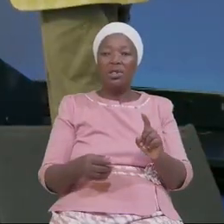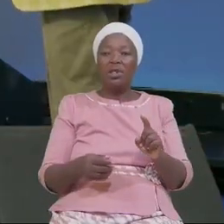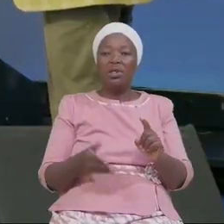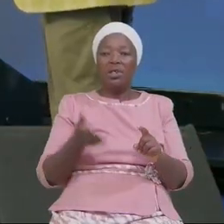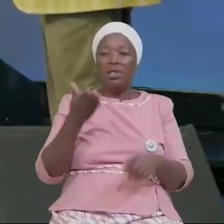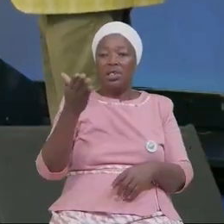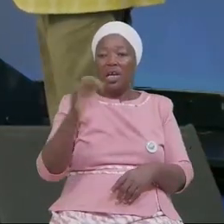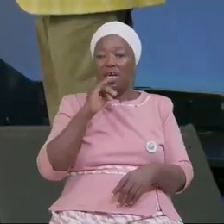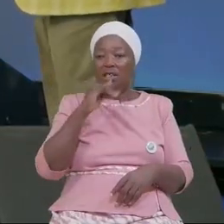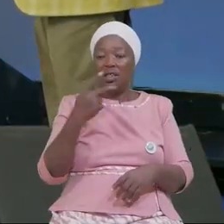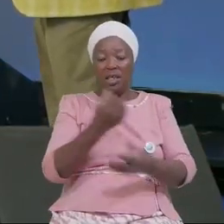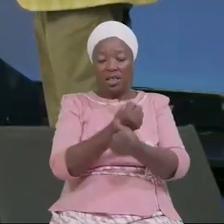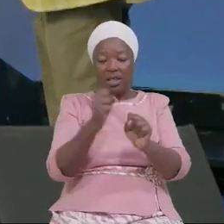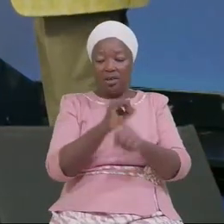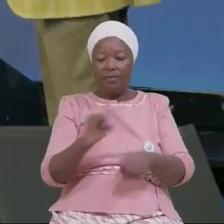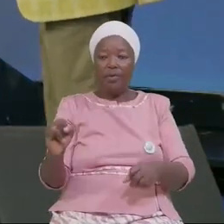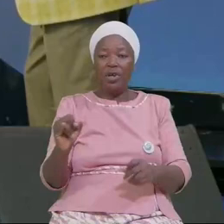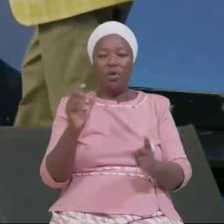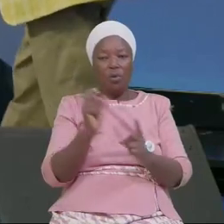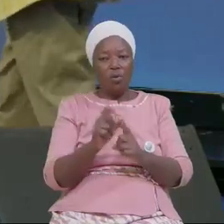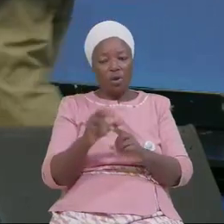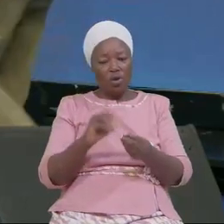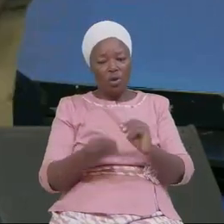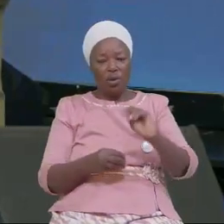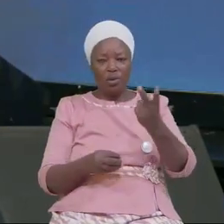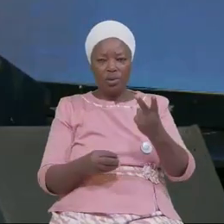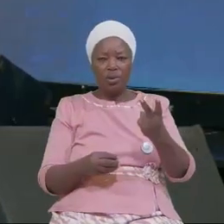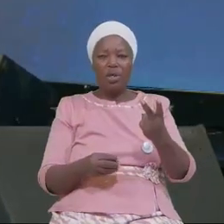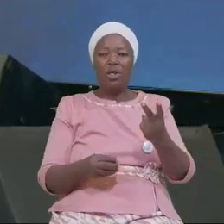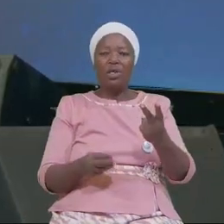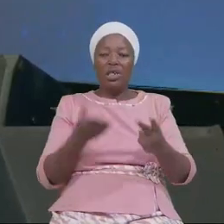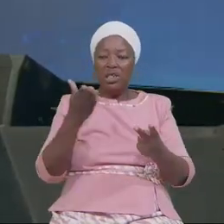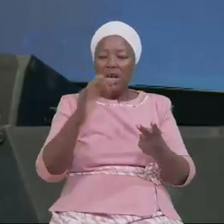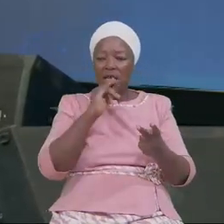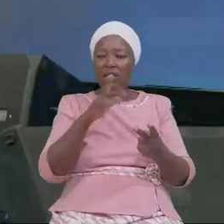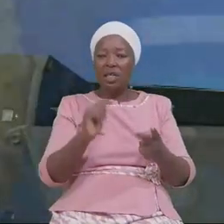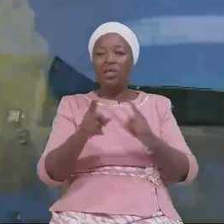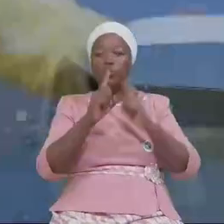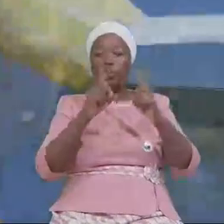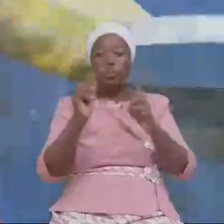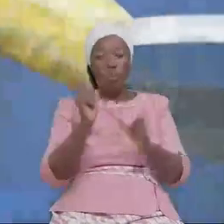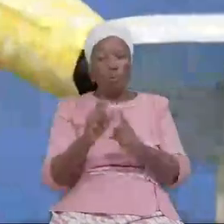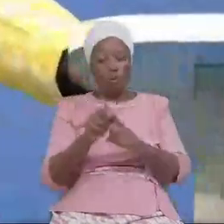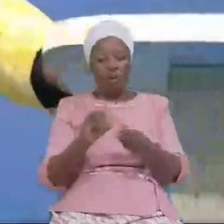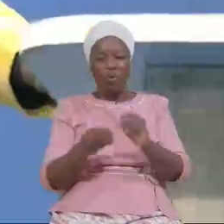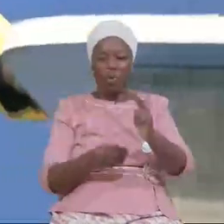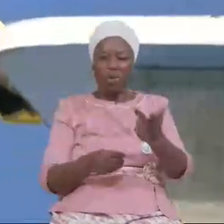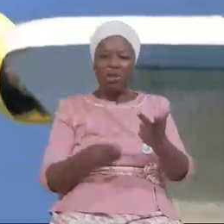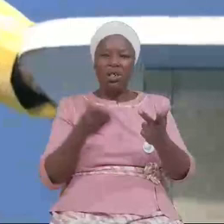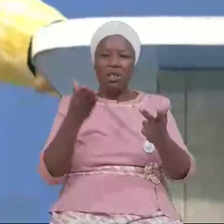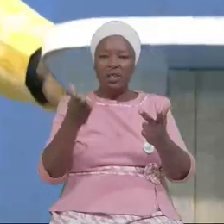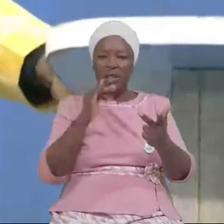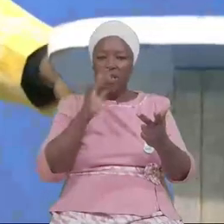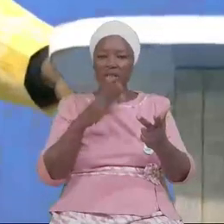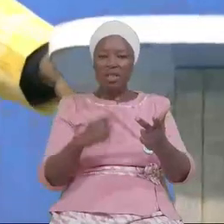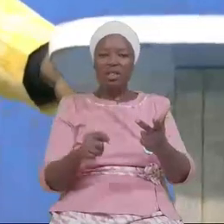il y a la parole de pardon et du salut. 3, il y a la parole déclarée. 3, il y a